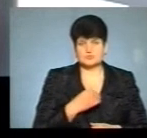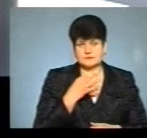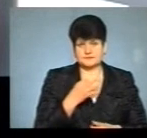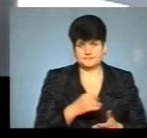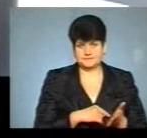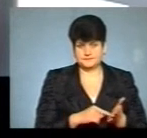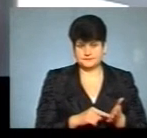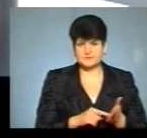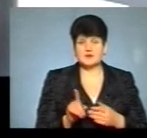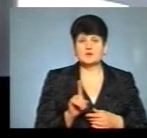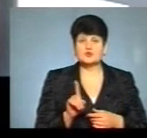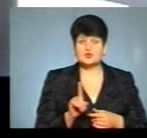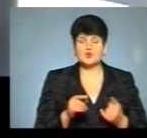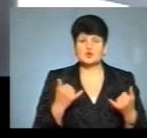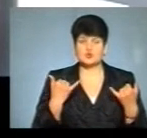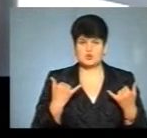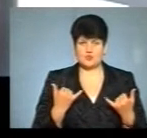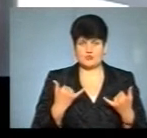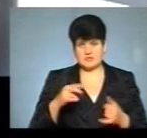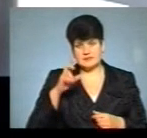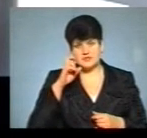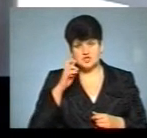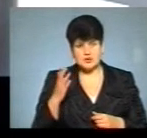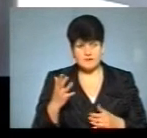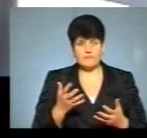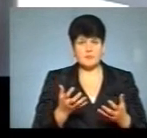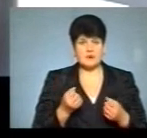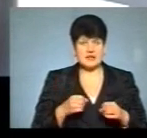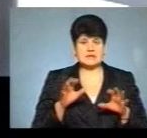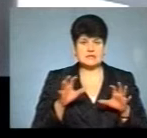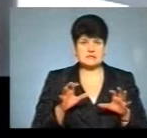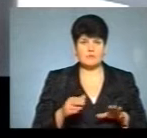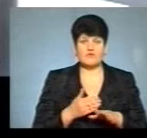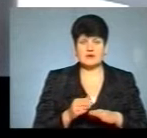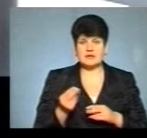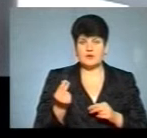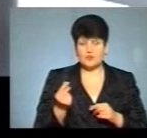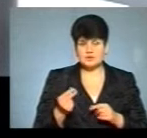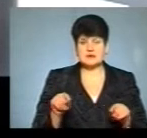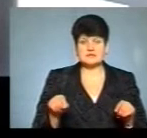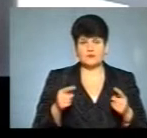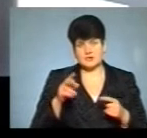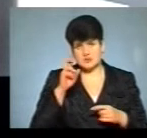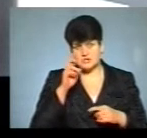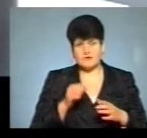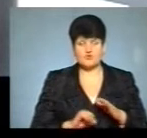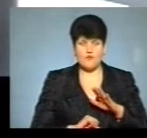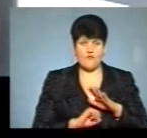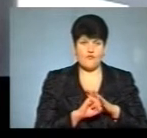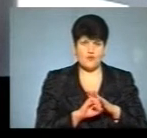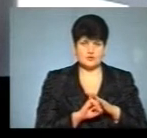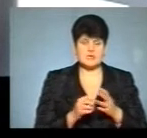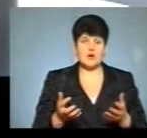підвести? Про те, що сьогодні державою прийнято закон про виділення коштів на створення державного фонду